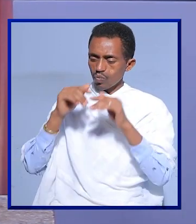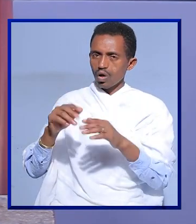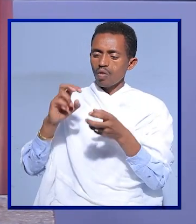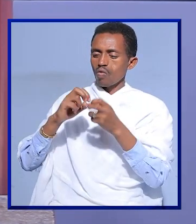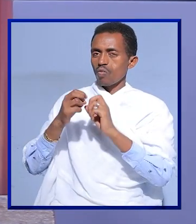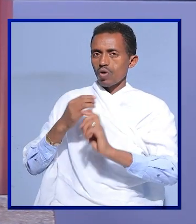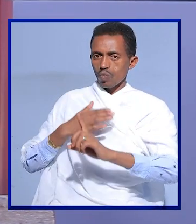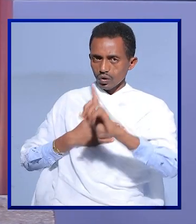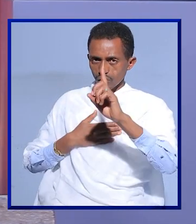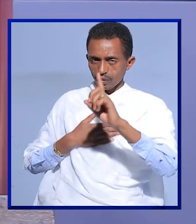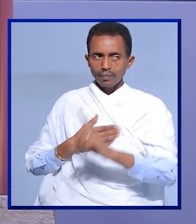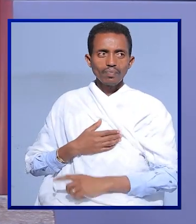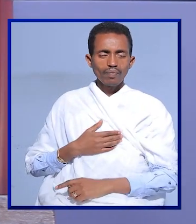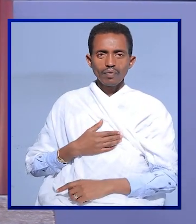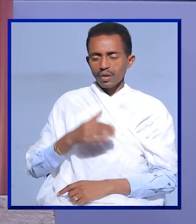ወገኖች